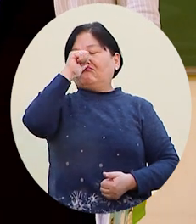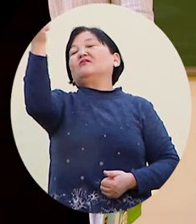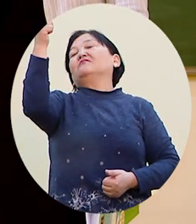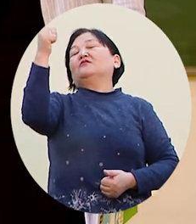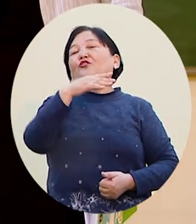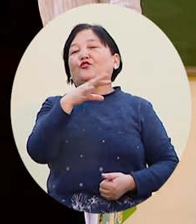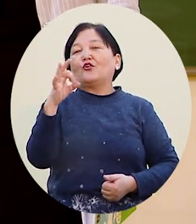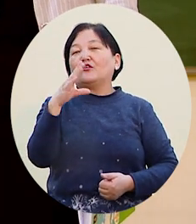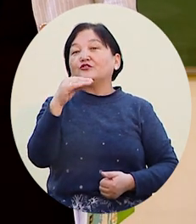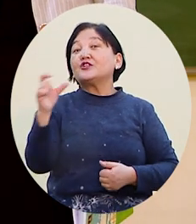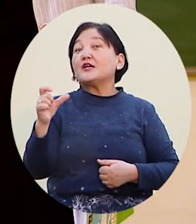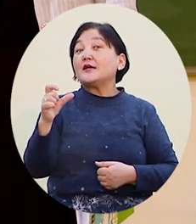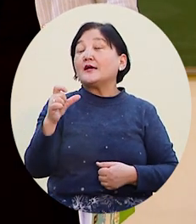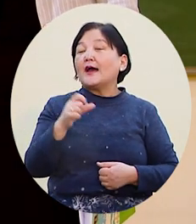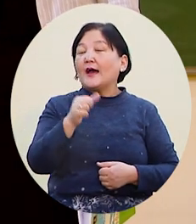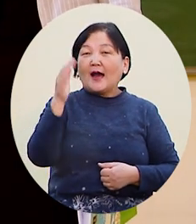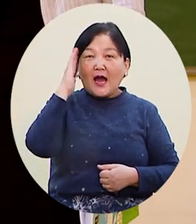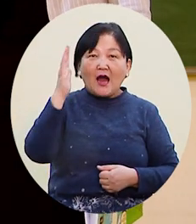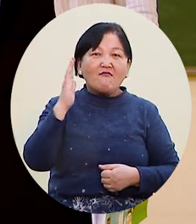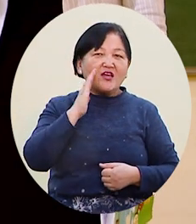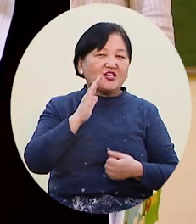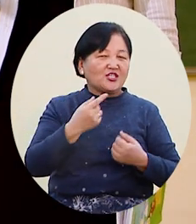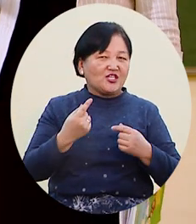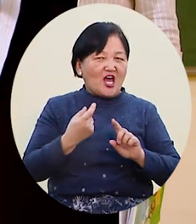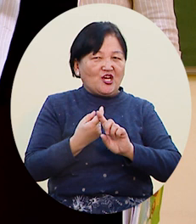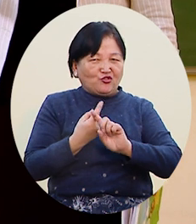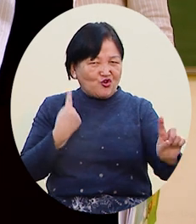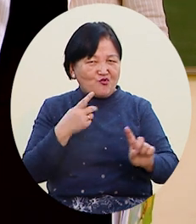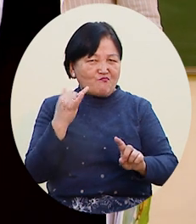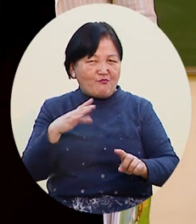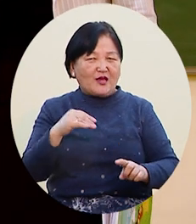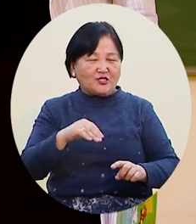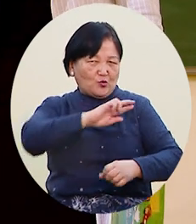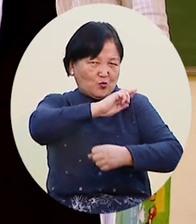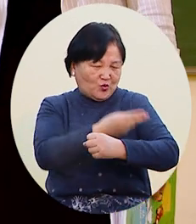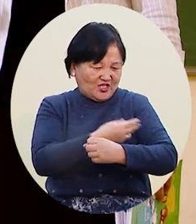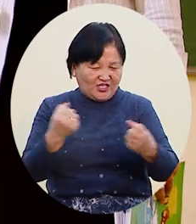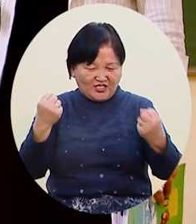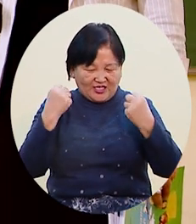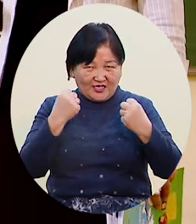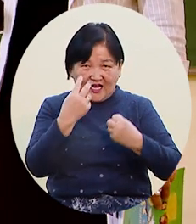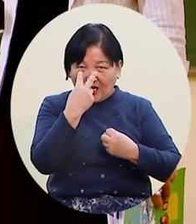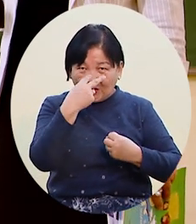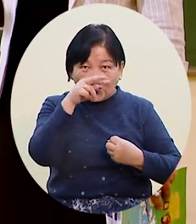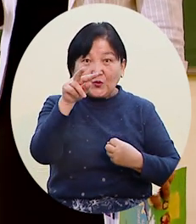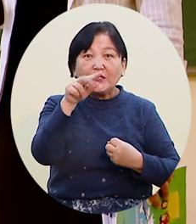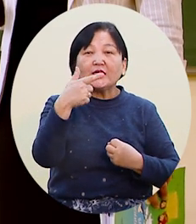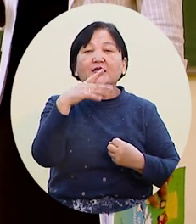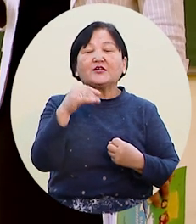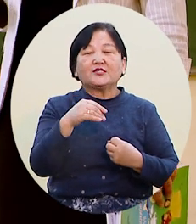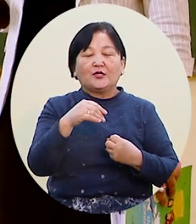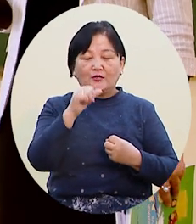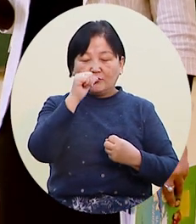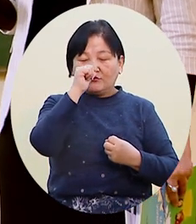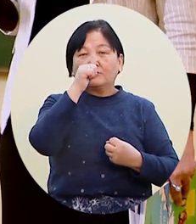Аглан омоглон алагдаа аав ээжээсээ зүрэн бэж хүч чадлаа үзүүлнэ гэж сүржин зан гаргажээ.